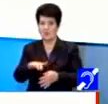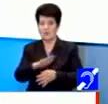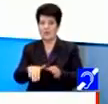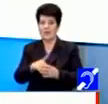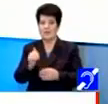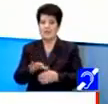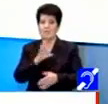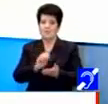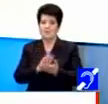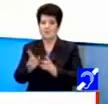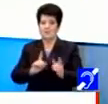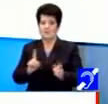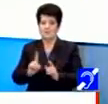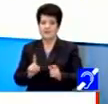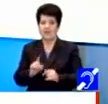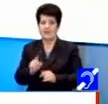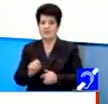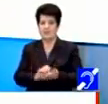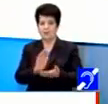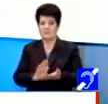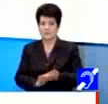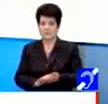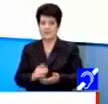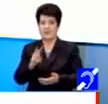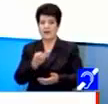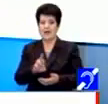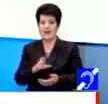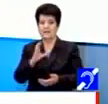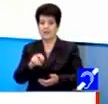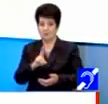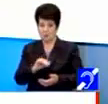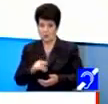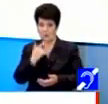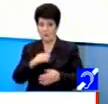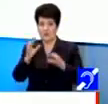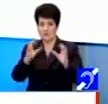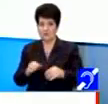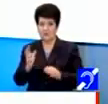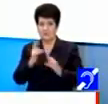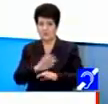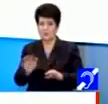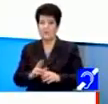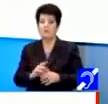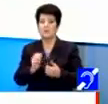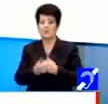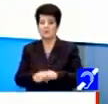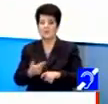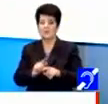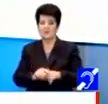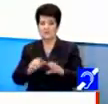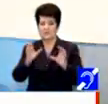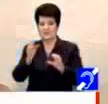fost respinsă de Consiliul Electoral de Circumscripție. Premierul Maia Sandu recunoaște că legislația este imperfectă și promite modificări în acest